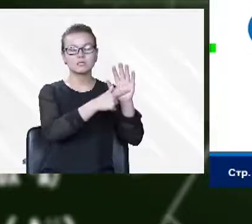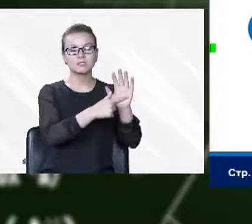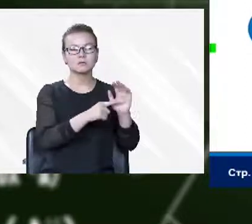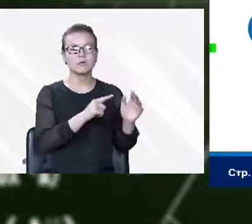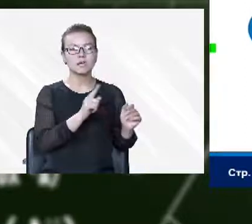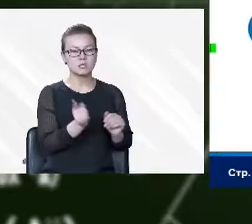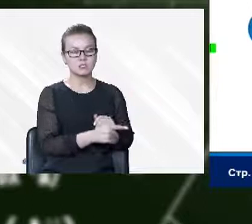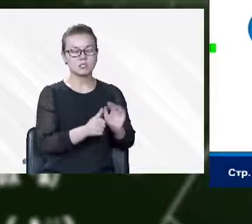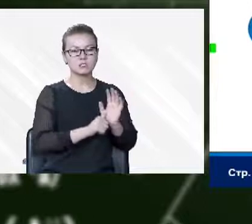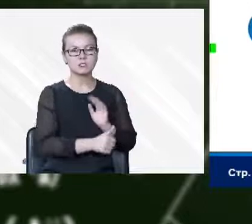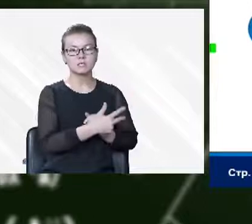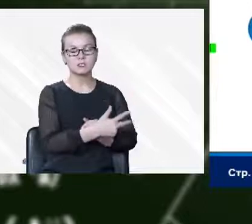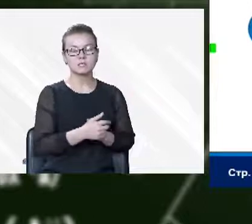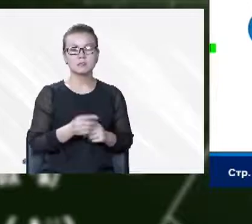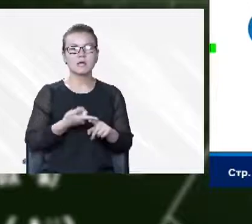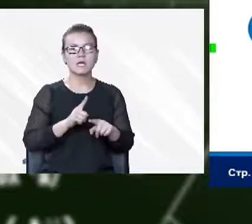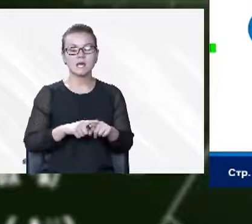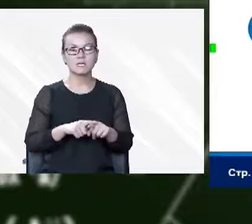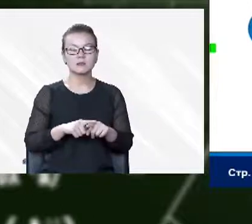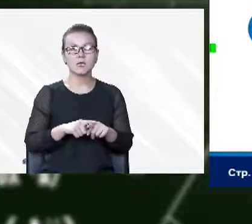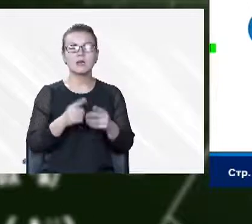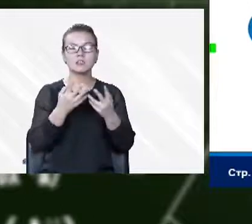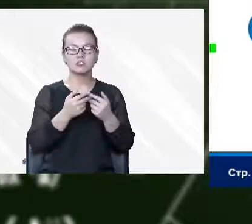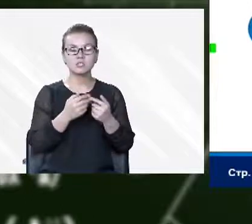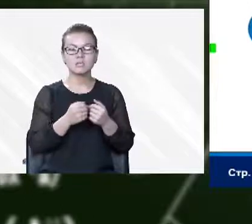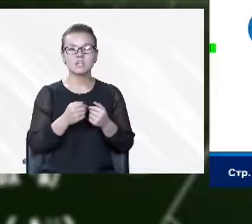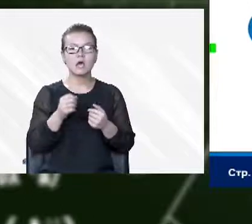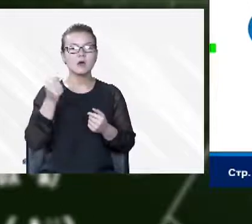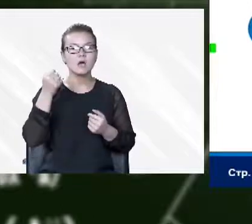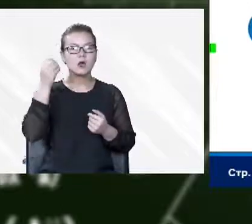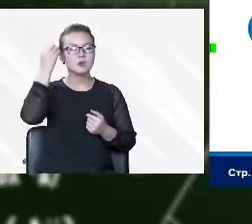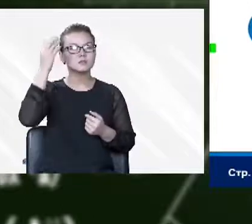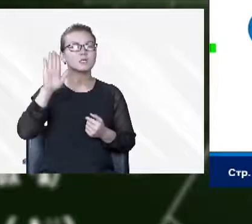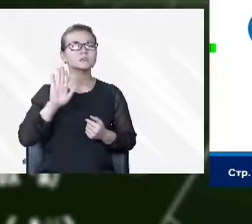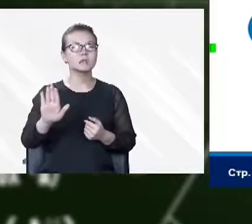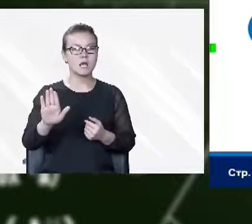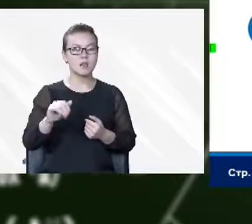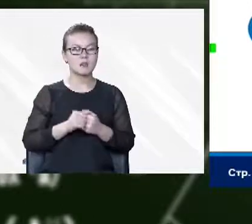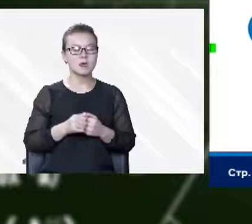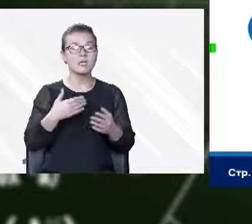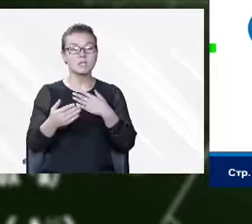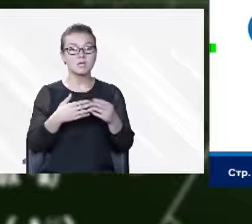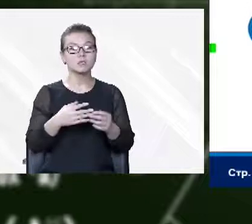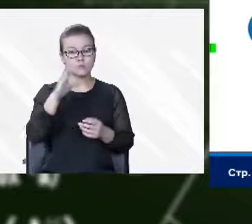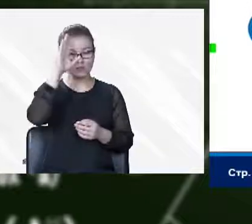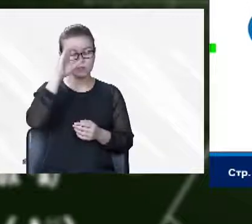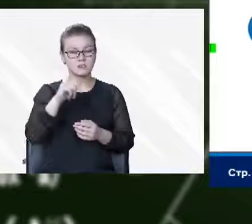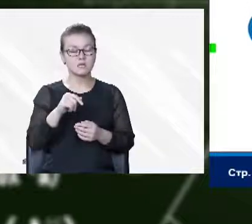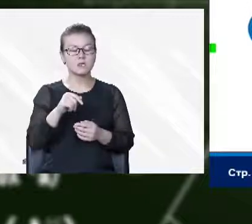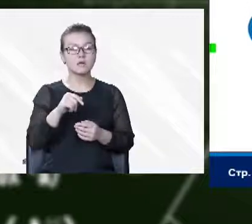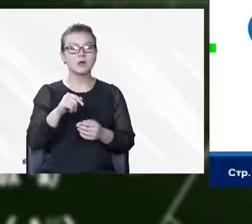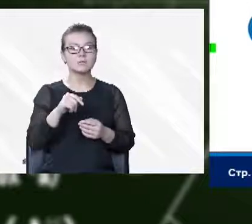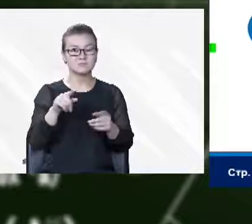4,47063. Это решение рациональное. И если бы Руслан решил второй